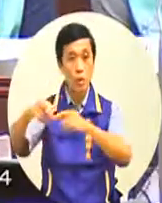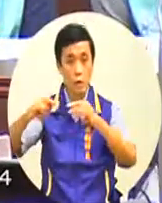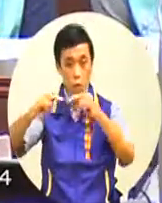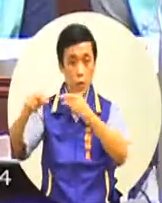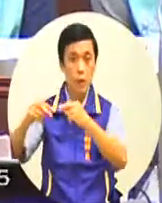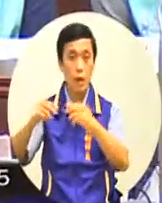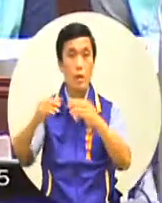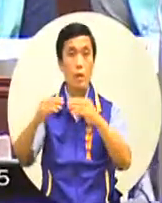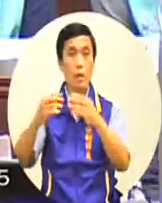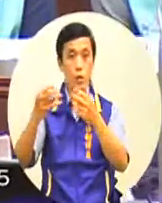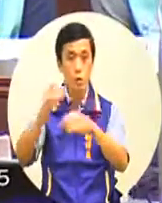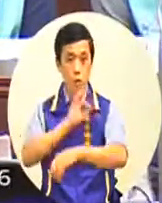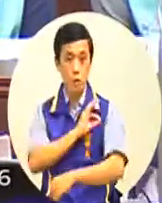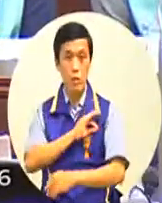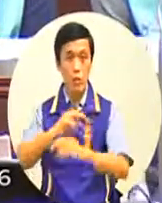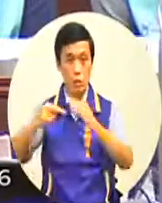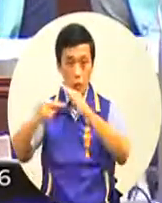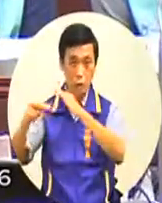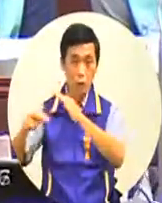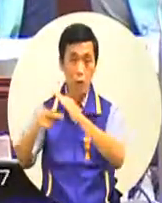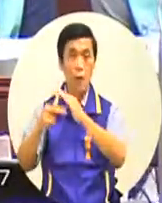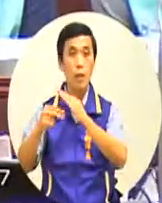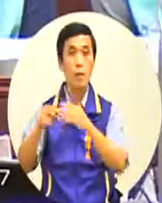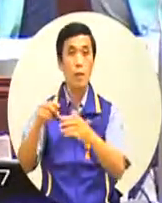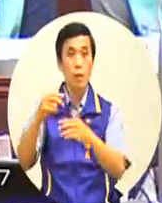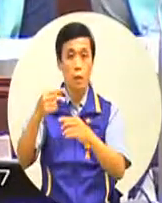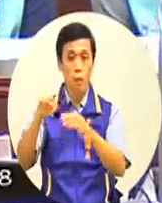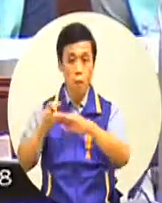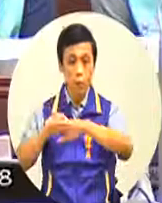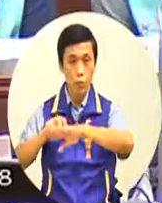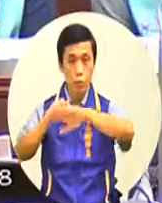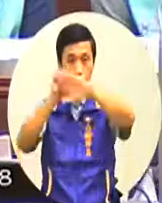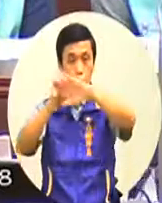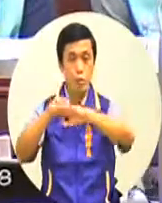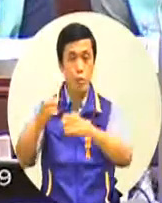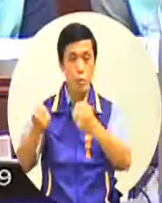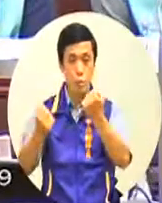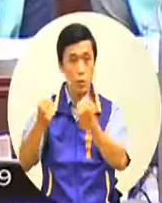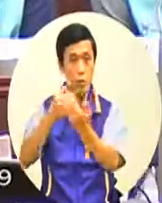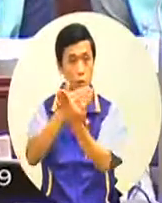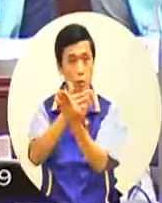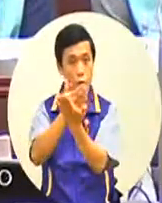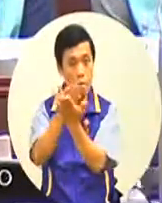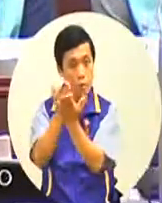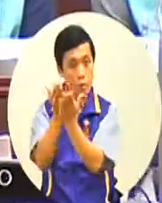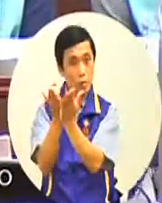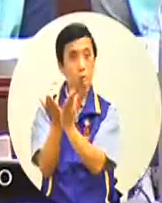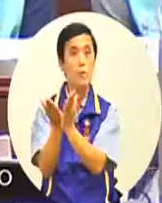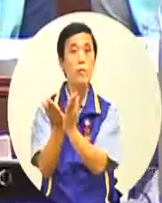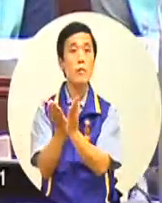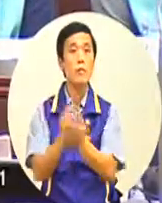等，还有失能老人的到宅、沐浴车跟爬梯机等等的一些